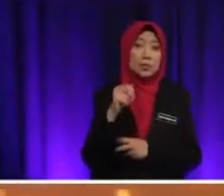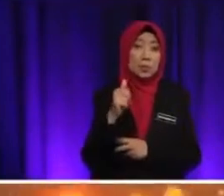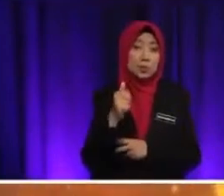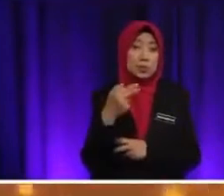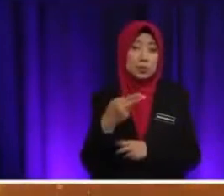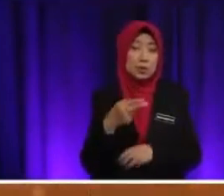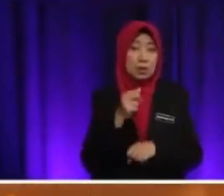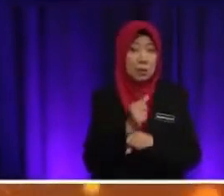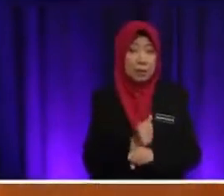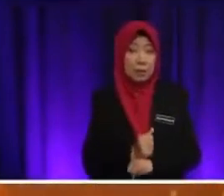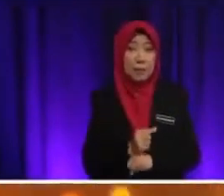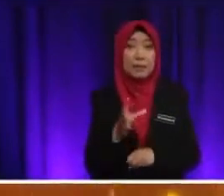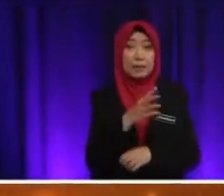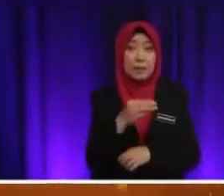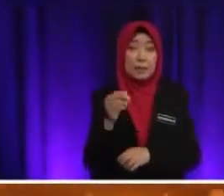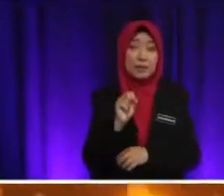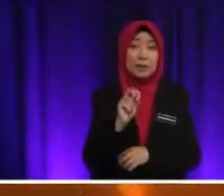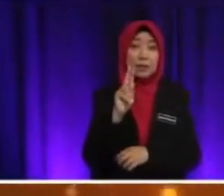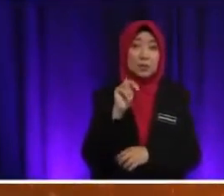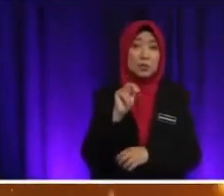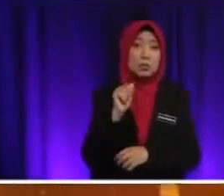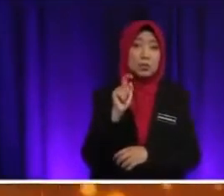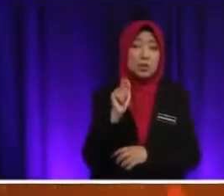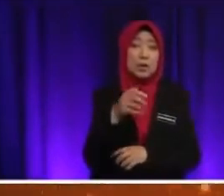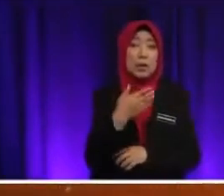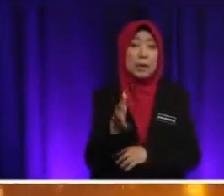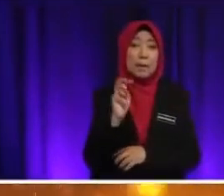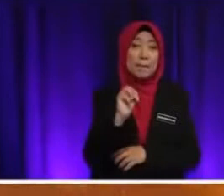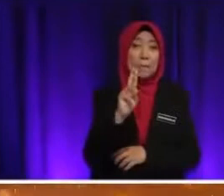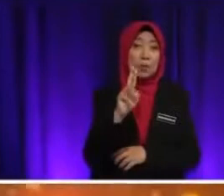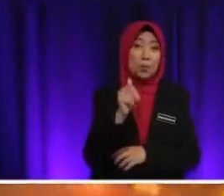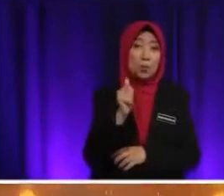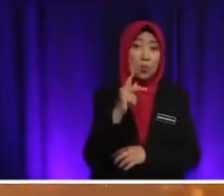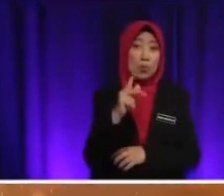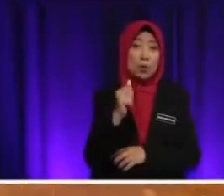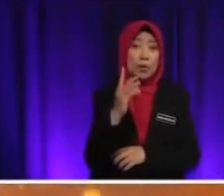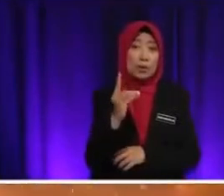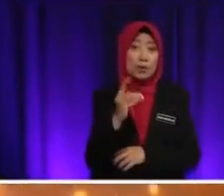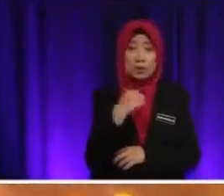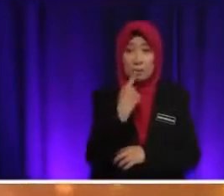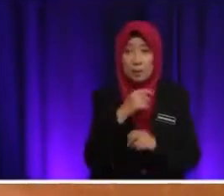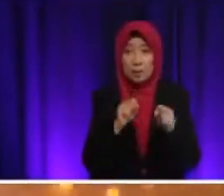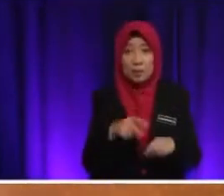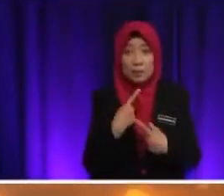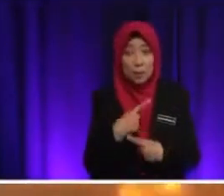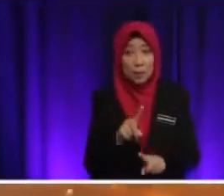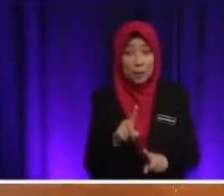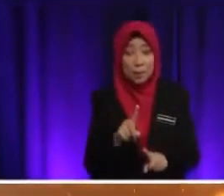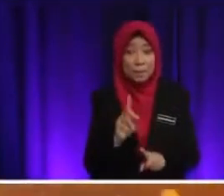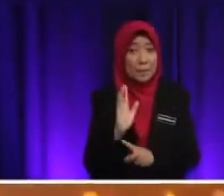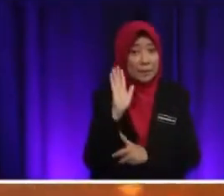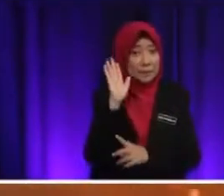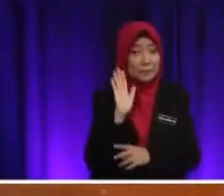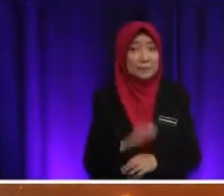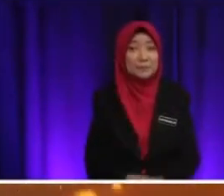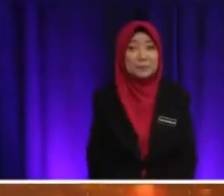dan sunat mu'akkad. Siapa nak jawab? Okey, sila angkat tangan. Okey, nampaknya Hayati angkat tangan. Okey, silakan Hayati. Apa jawapan